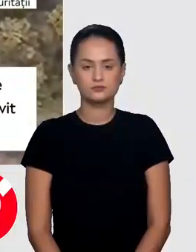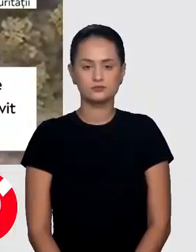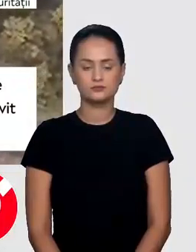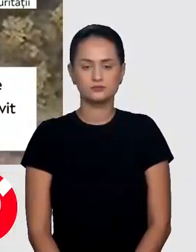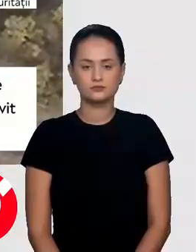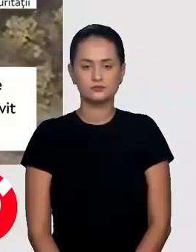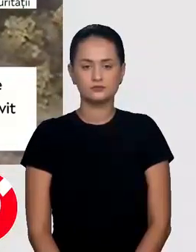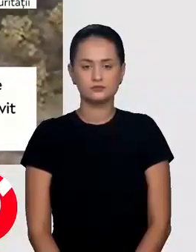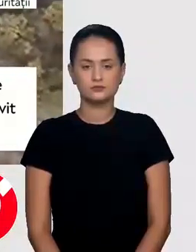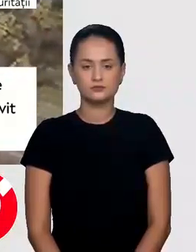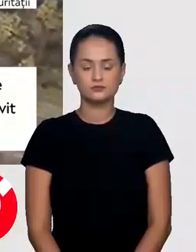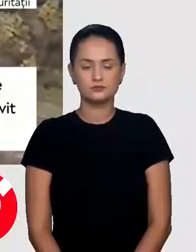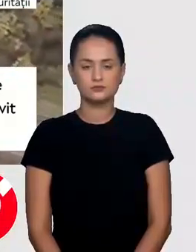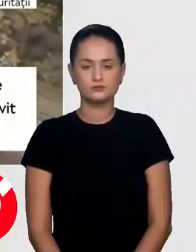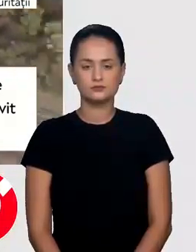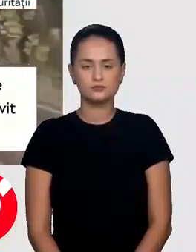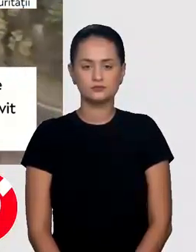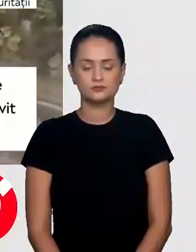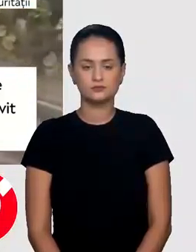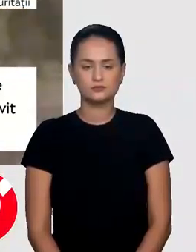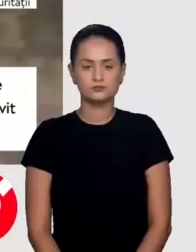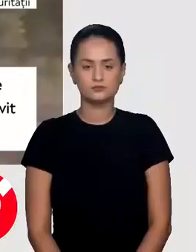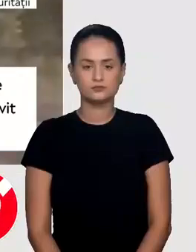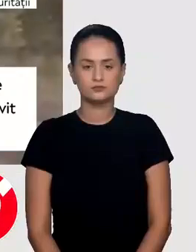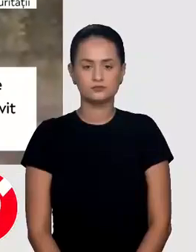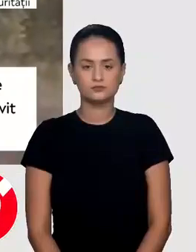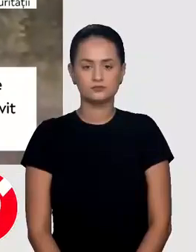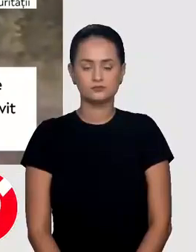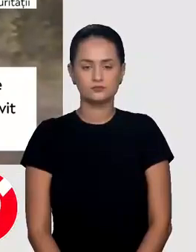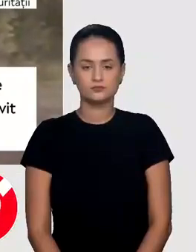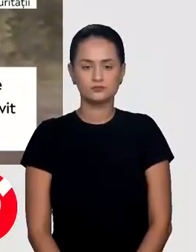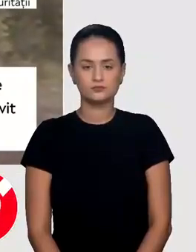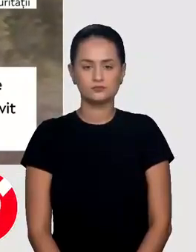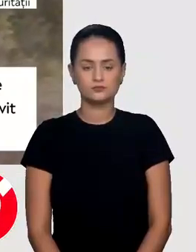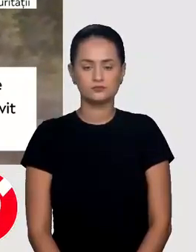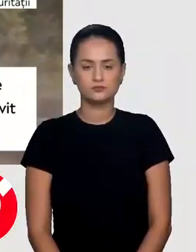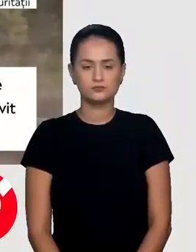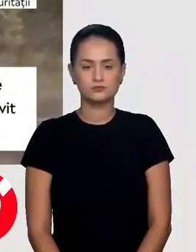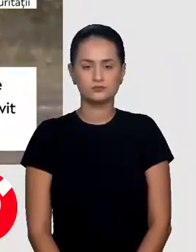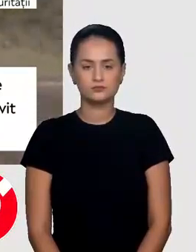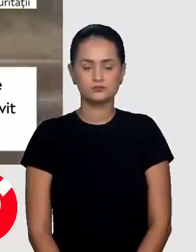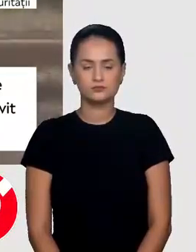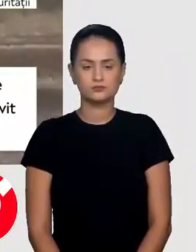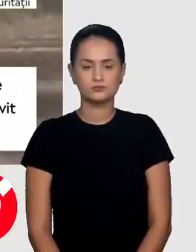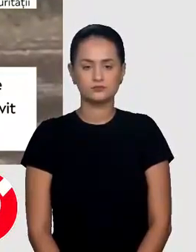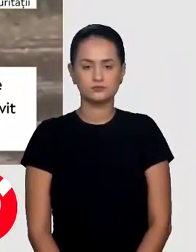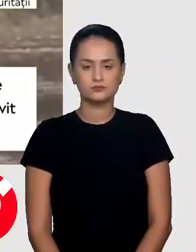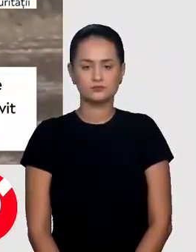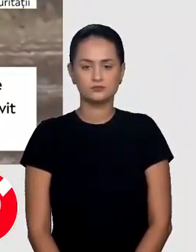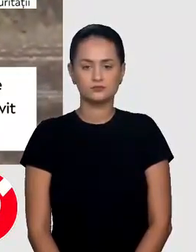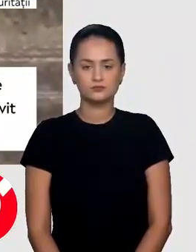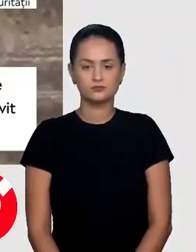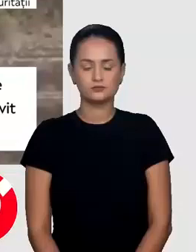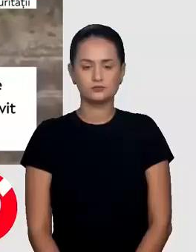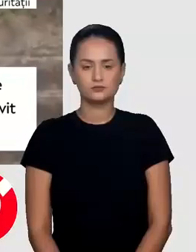al apărării, în ultimele 24 de ore au existat 66 de confruntări între forțele ucrainene și